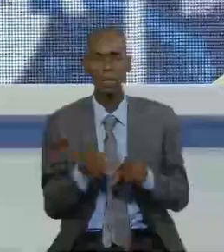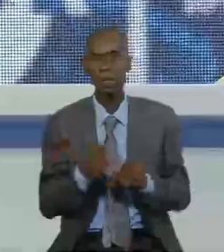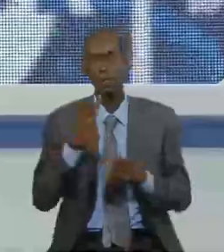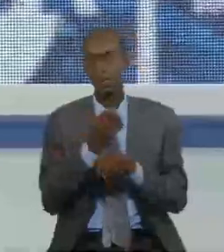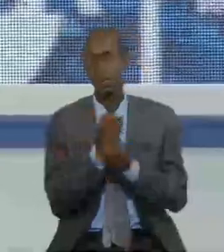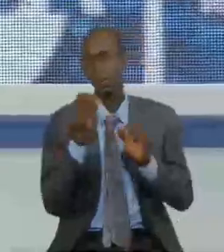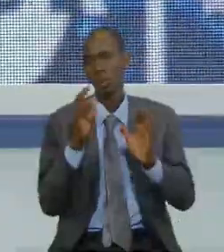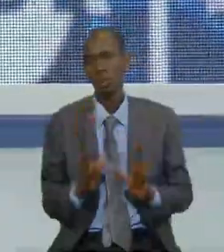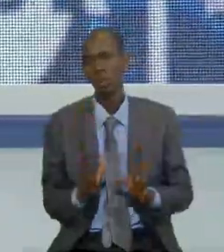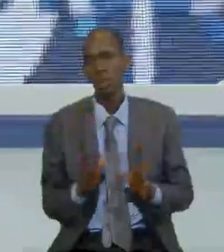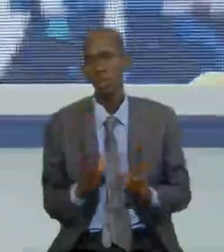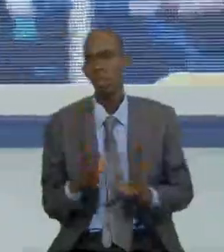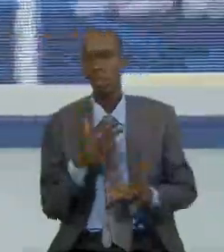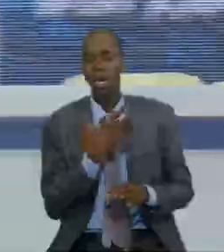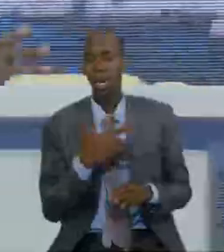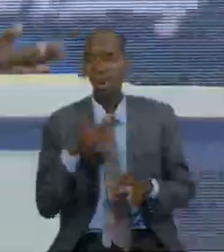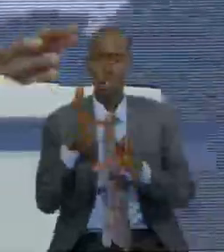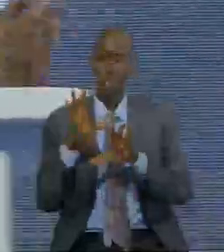sauveur